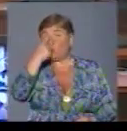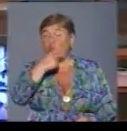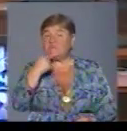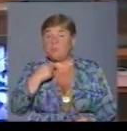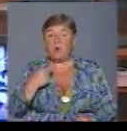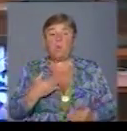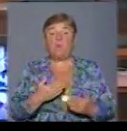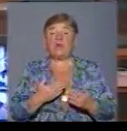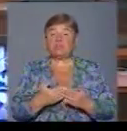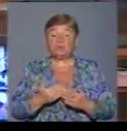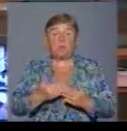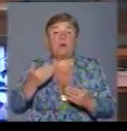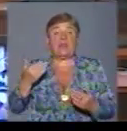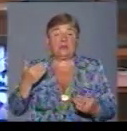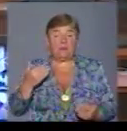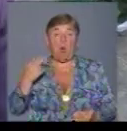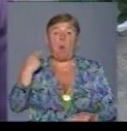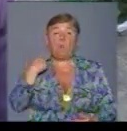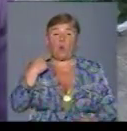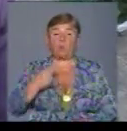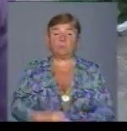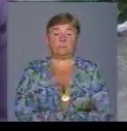у порівнянні з попереднім роком.